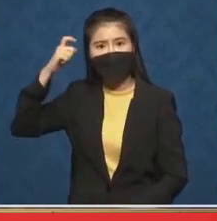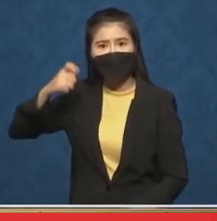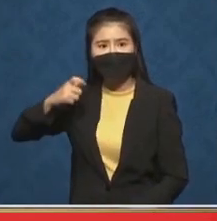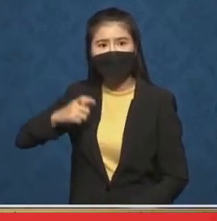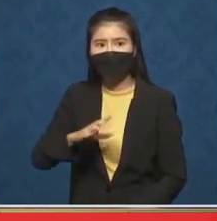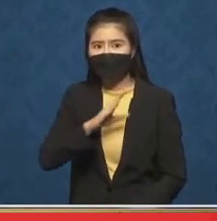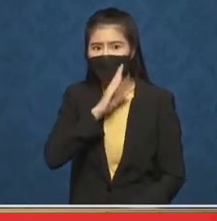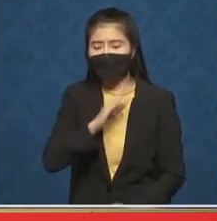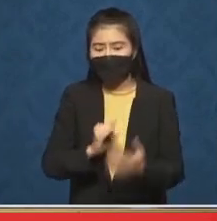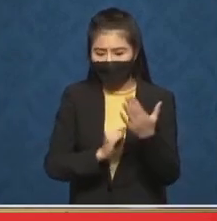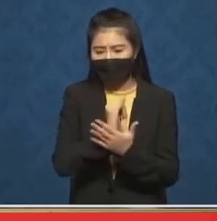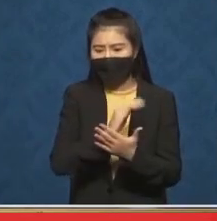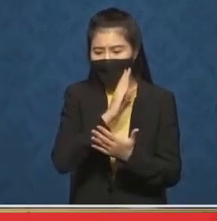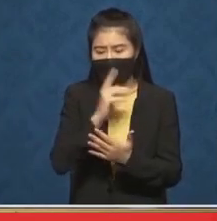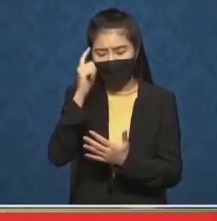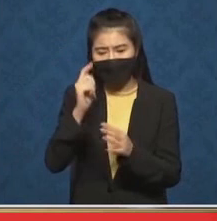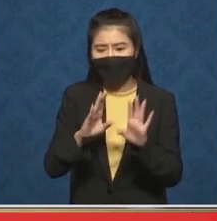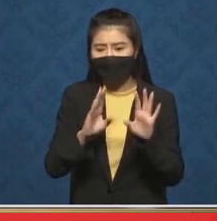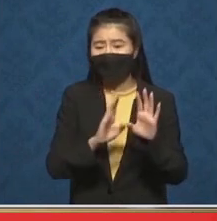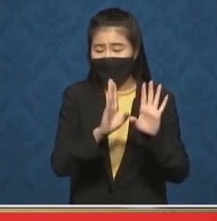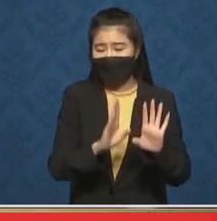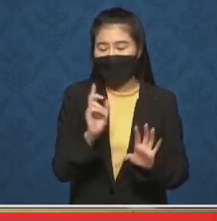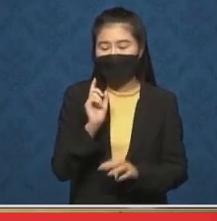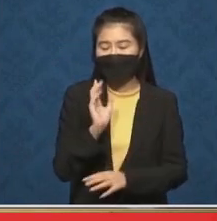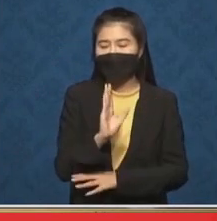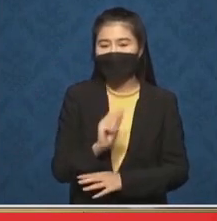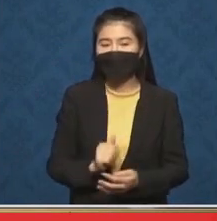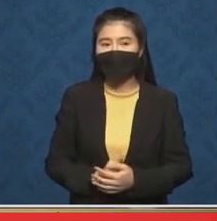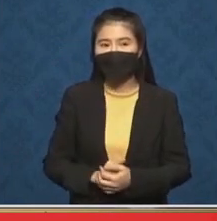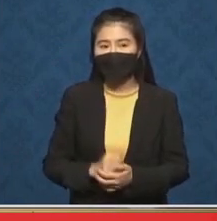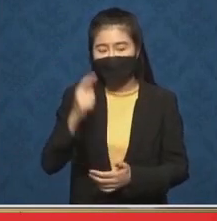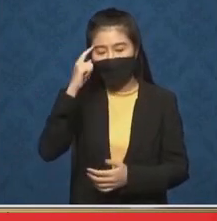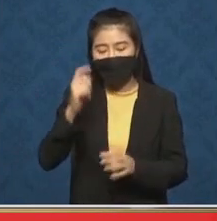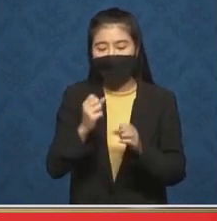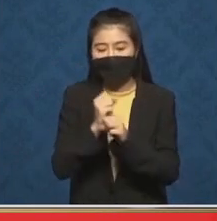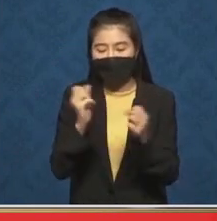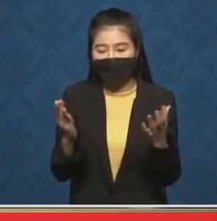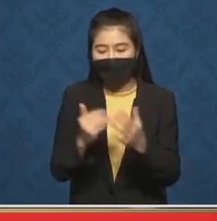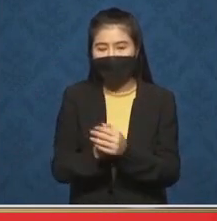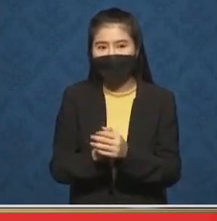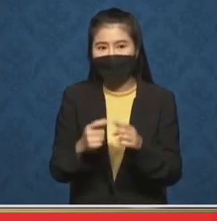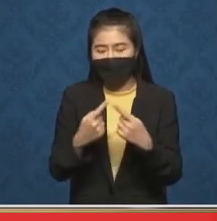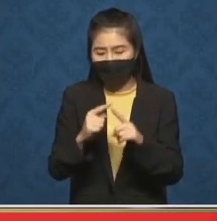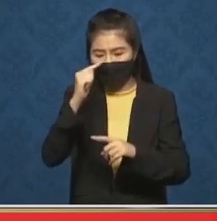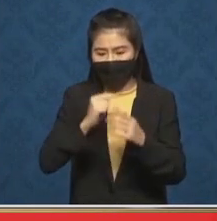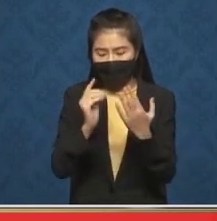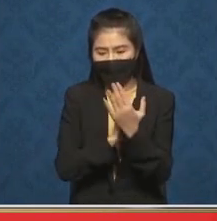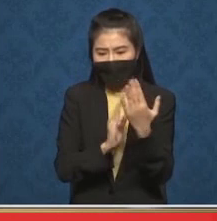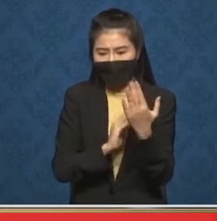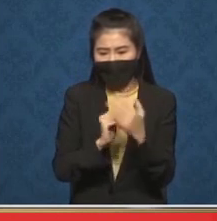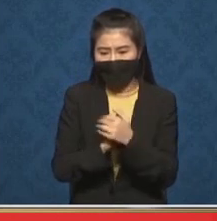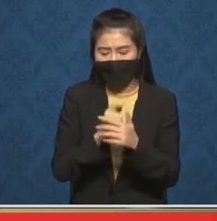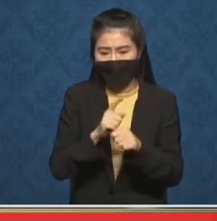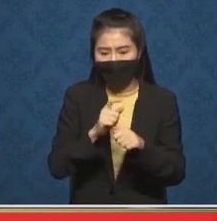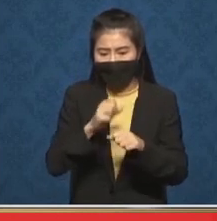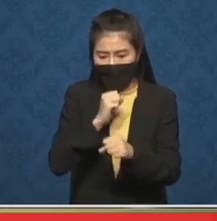ซึงถูกต้องเท่งIFแตที่ตองรมระวงที่สุก็คือเราคิดอย่ไรกระตามแต่ว่าสัญญาณทเราส่งออกไปถประช